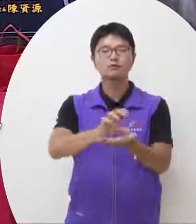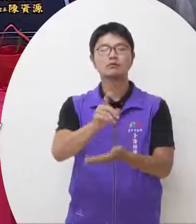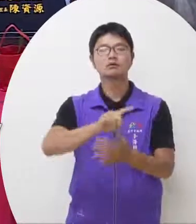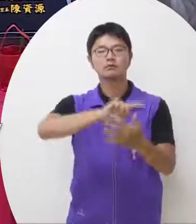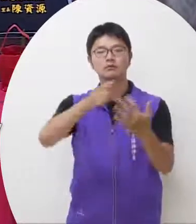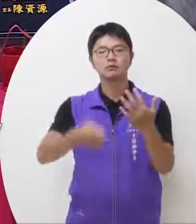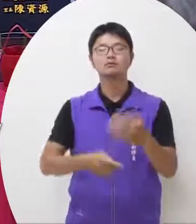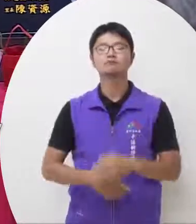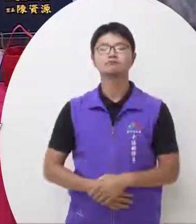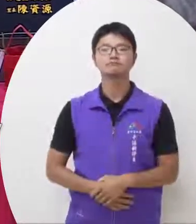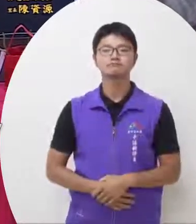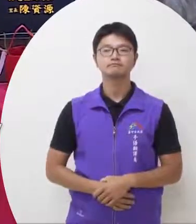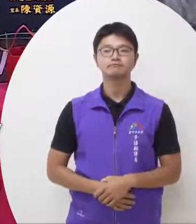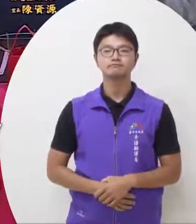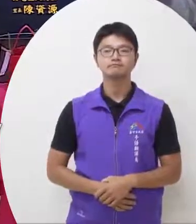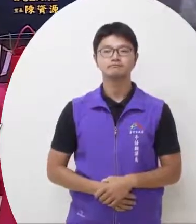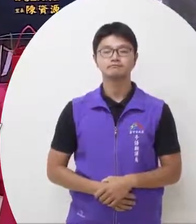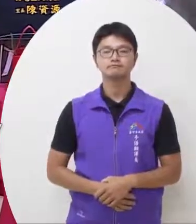那个